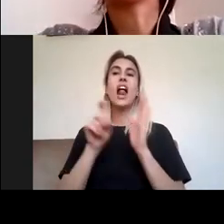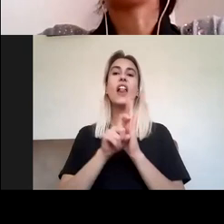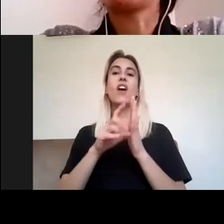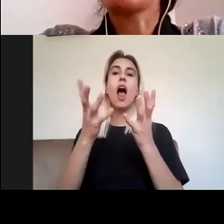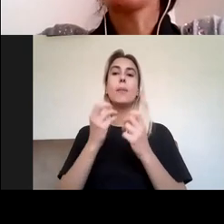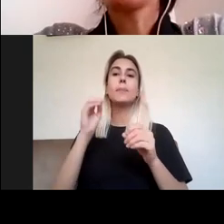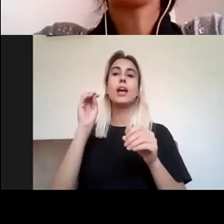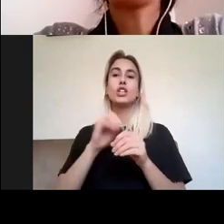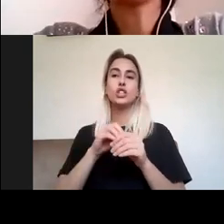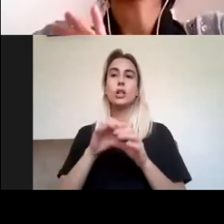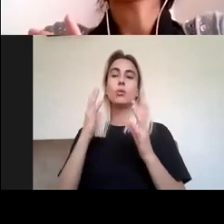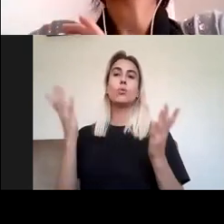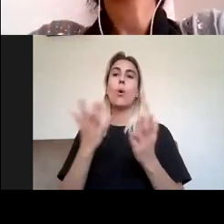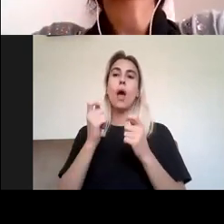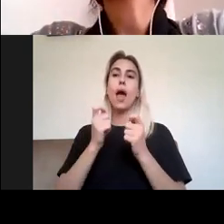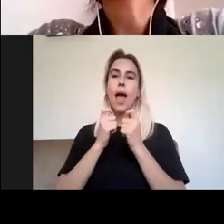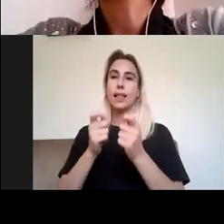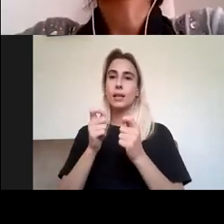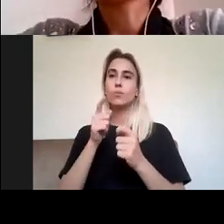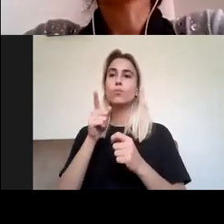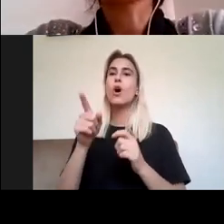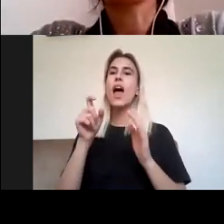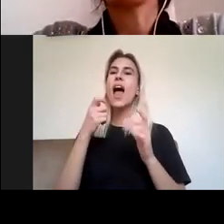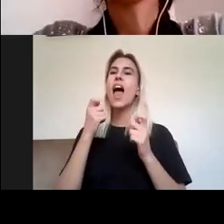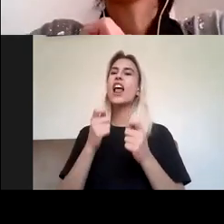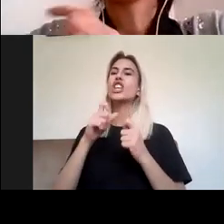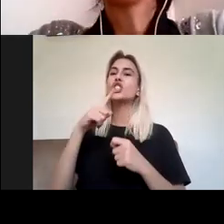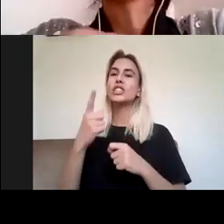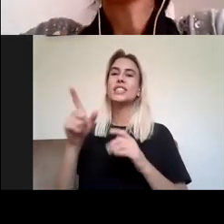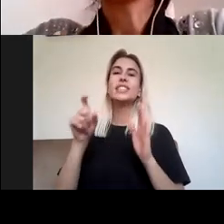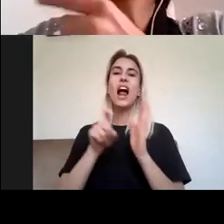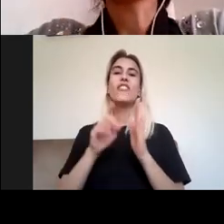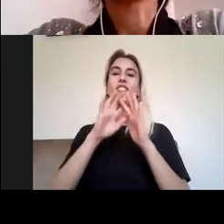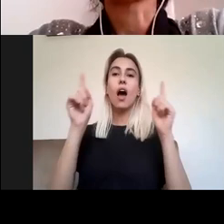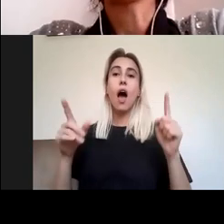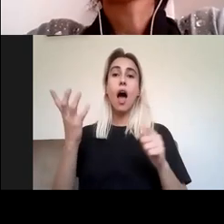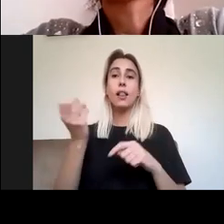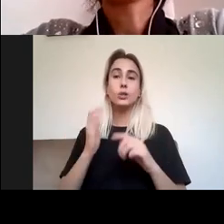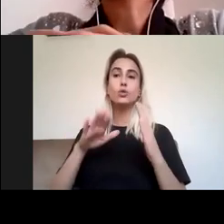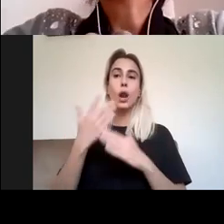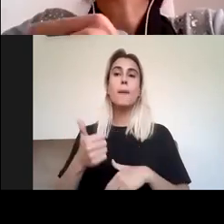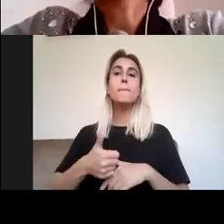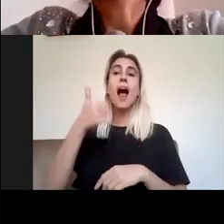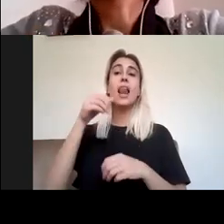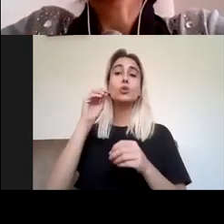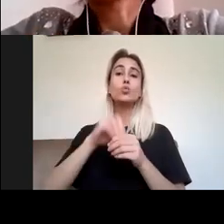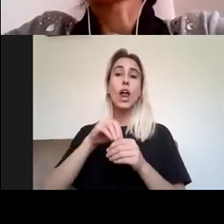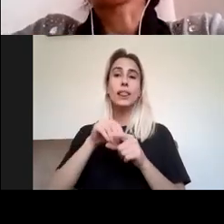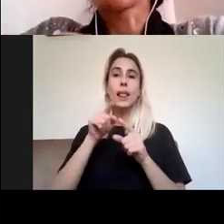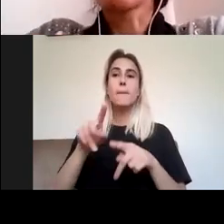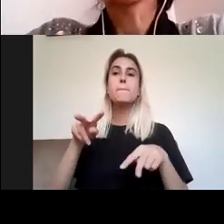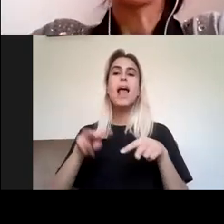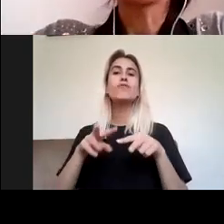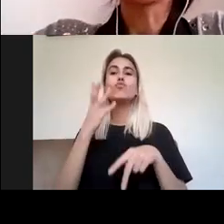boyunca eğitildiler. Bu eğiticinin eğitim sertifikası alındıktan sonra da yine bakanlık üzerinden şu anda belki mevzuatsal